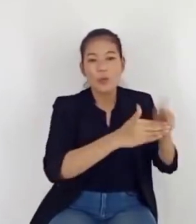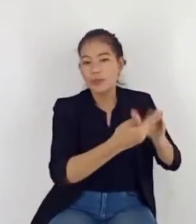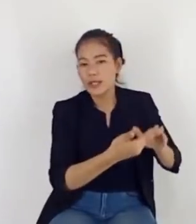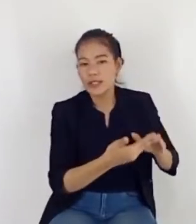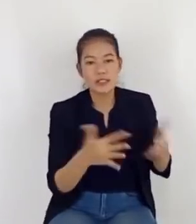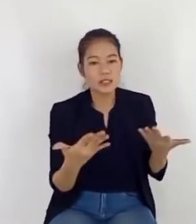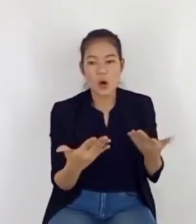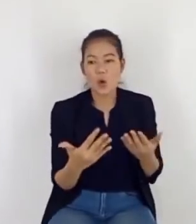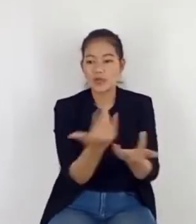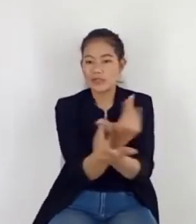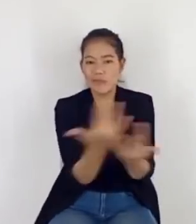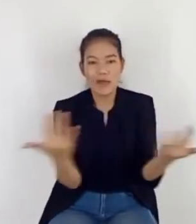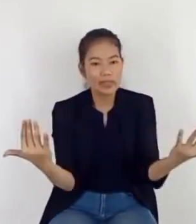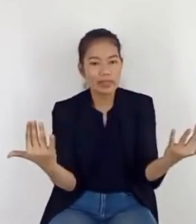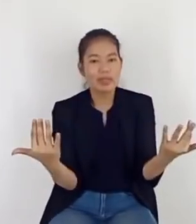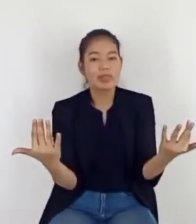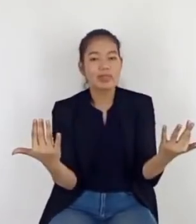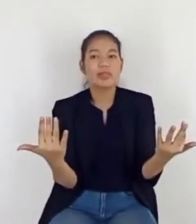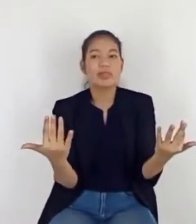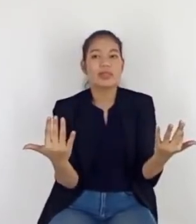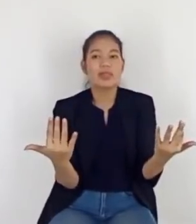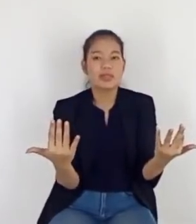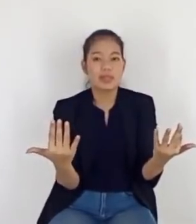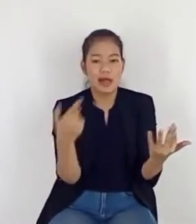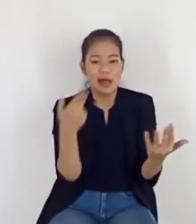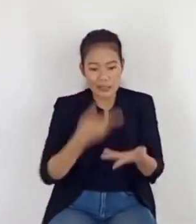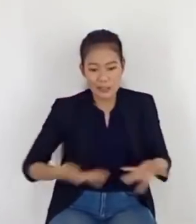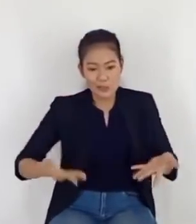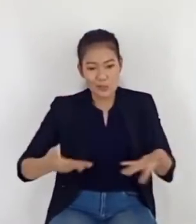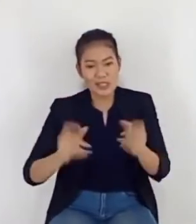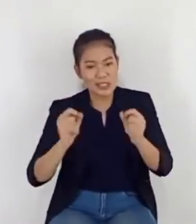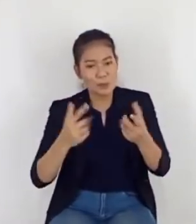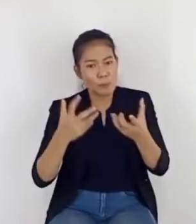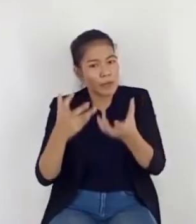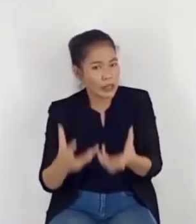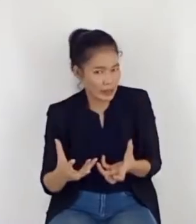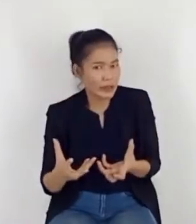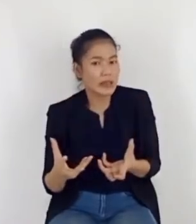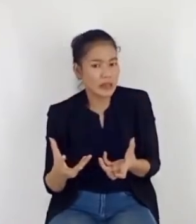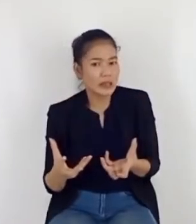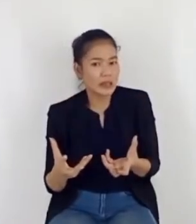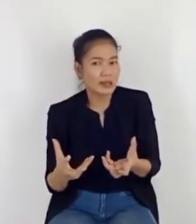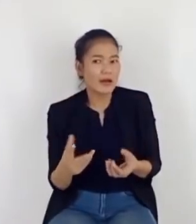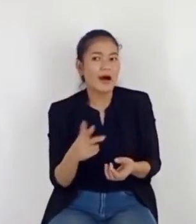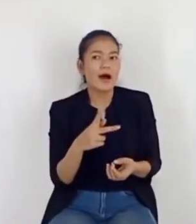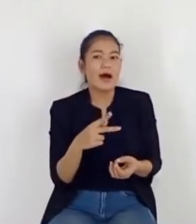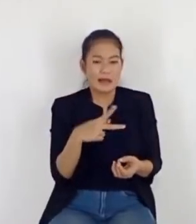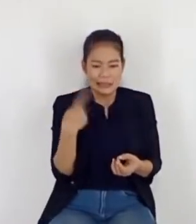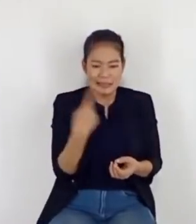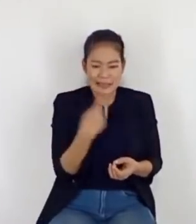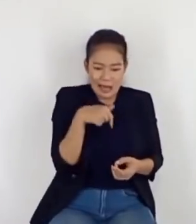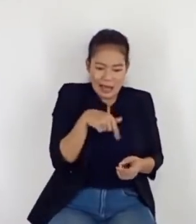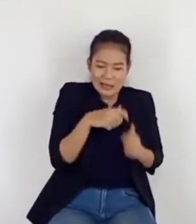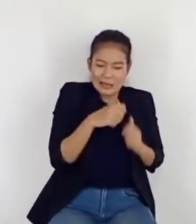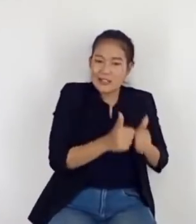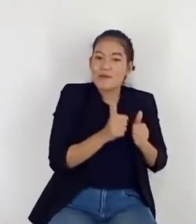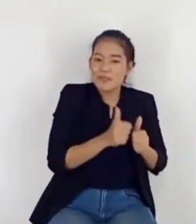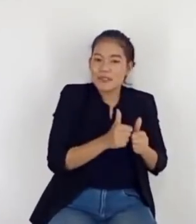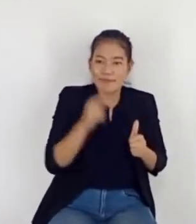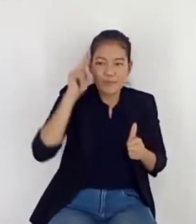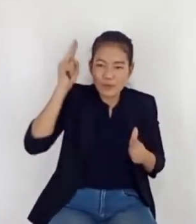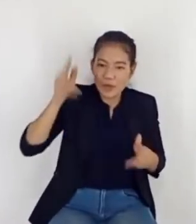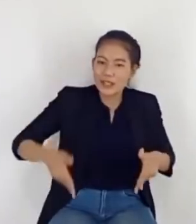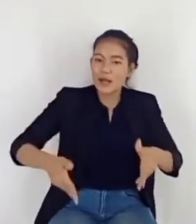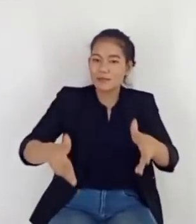dari jemaat kita, dari masyarakat kita, di tengah kesulitan hidup, kita mempersiapkan jalan